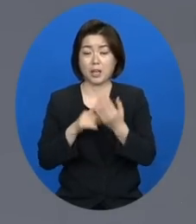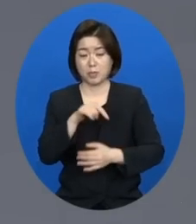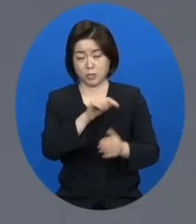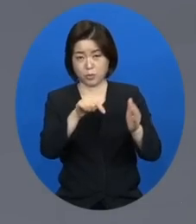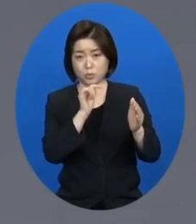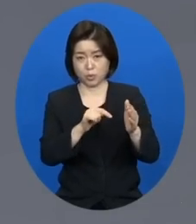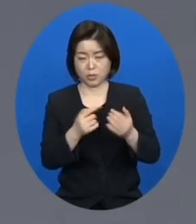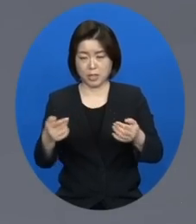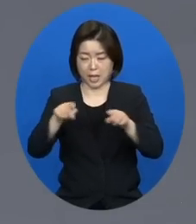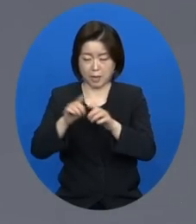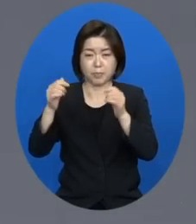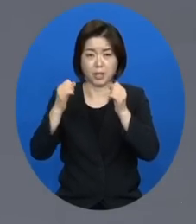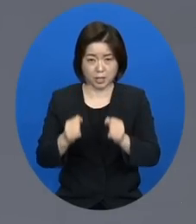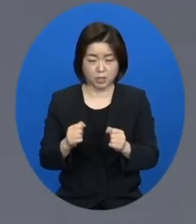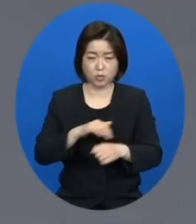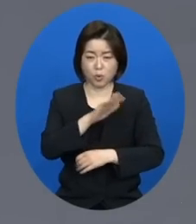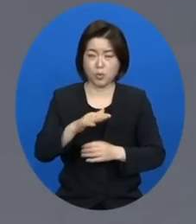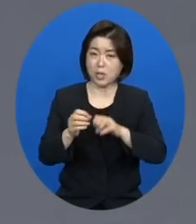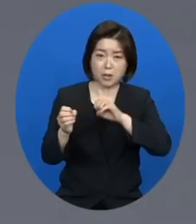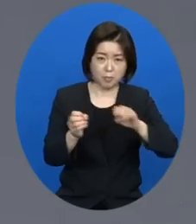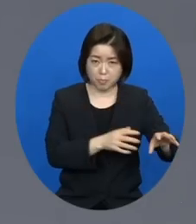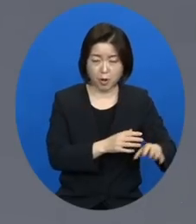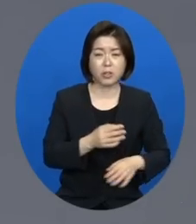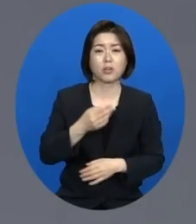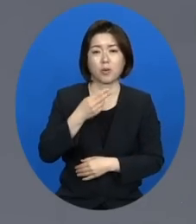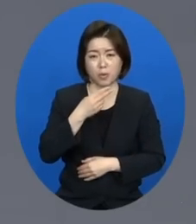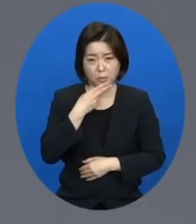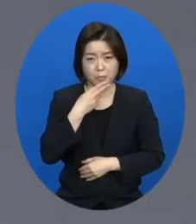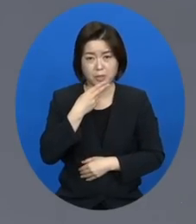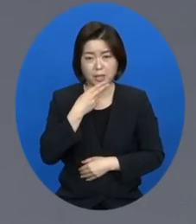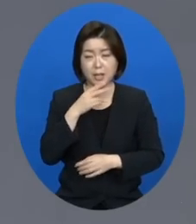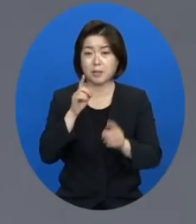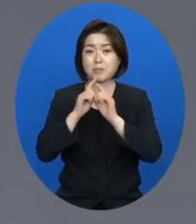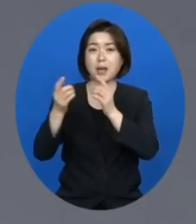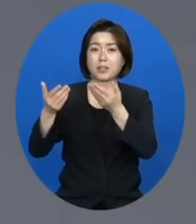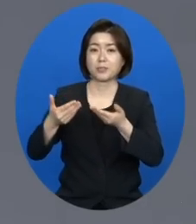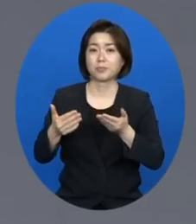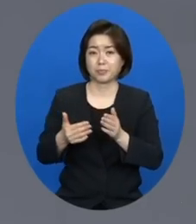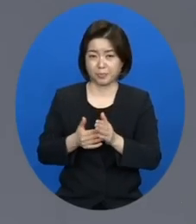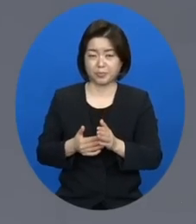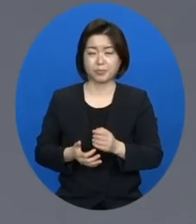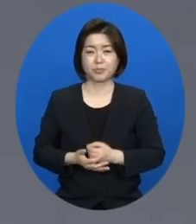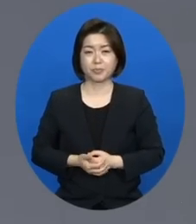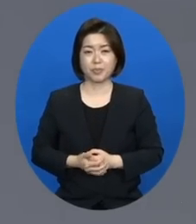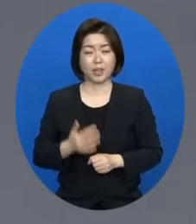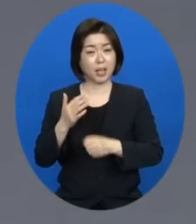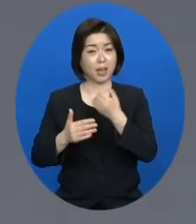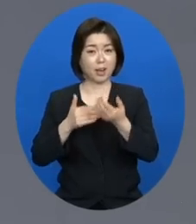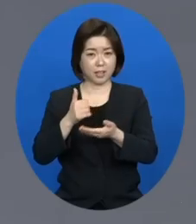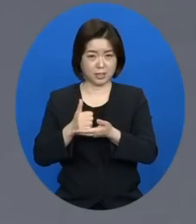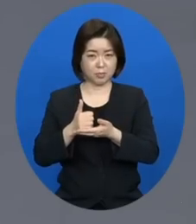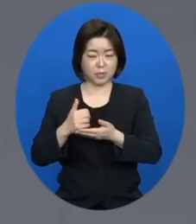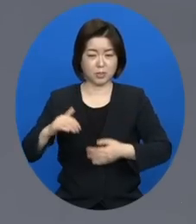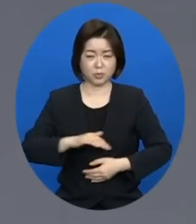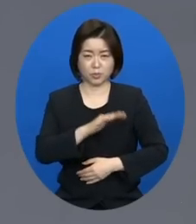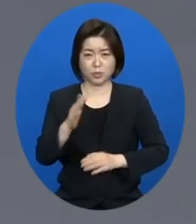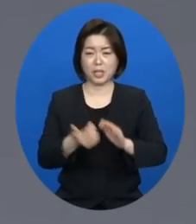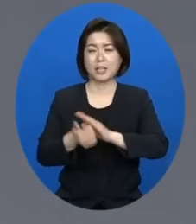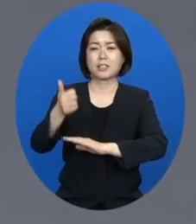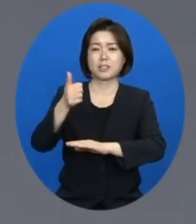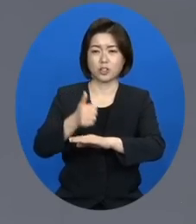가운데서도 함께 하시고 우리를 버리지 아니하신다고 말씀합니다. 하나님께서는요 우리의